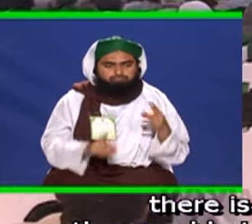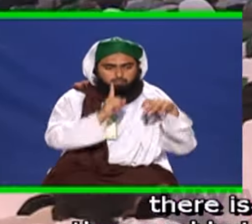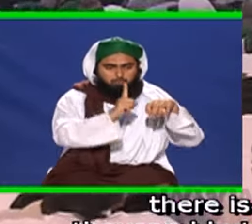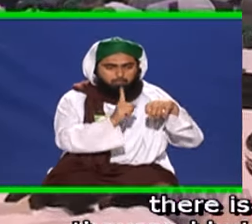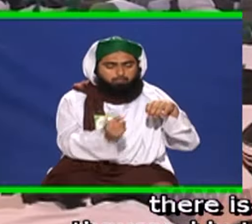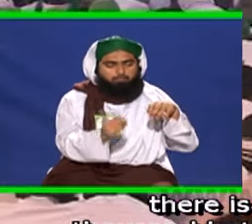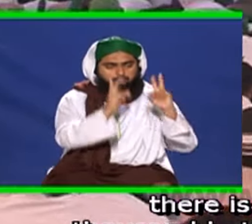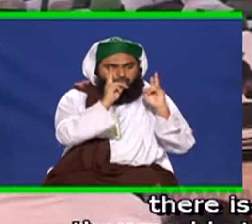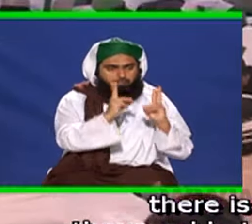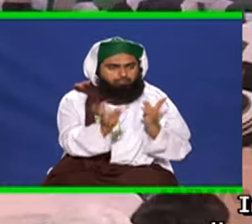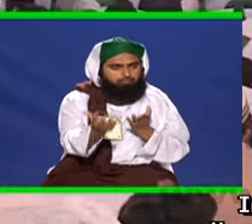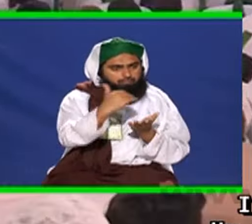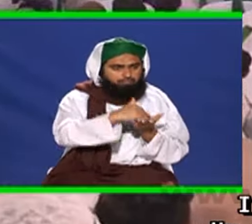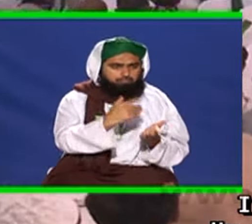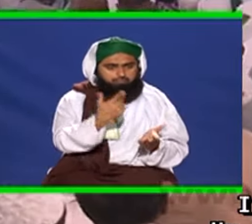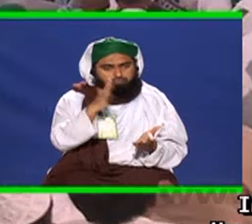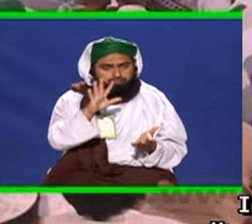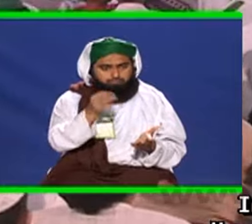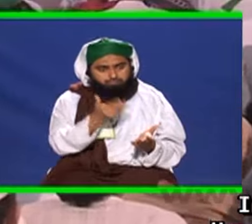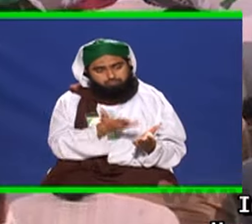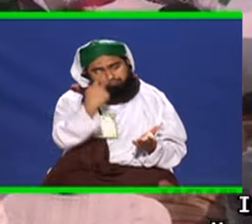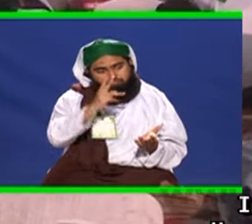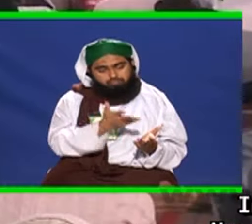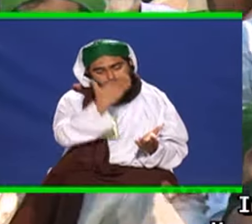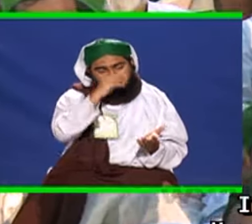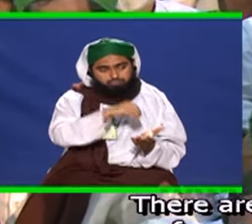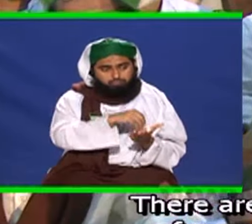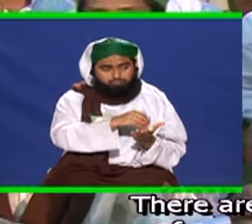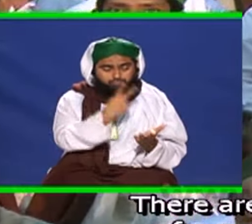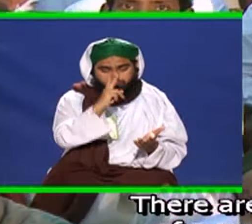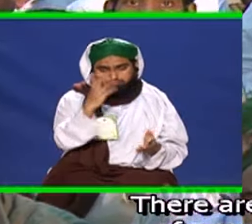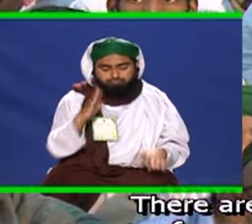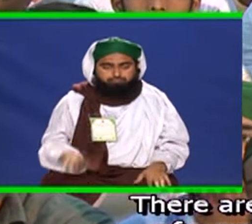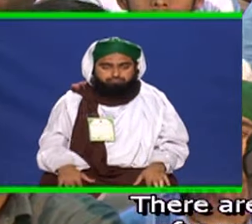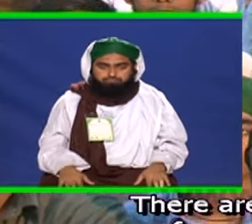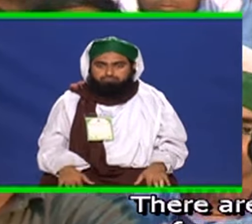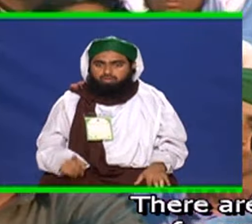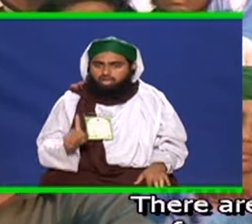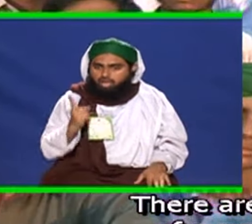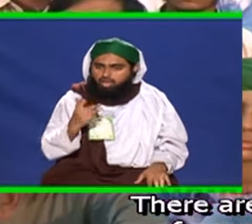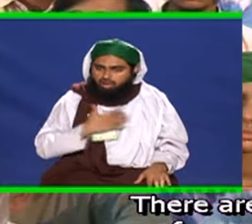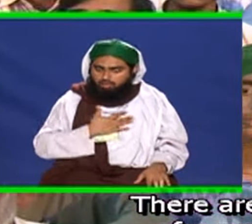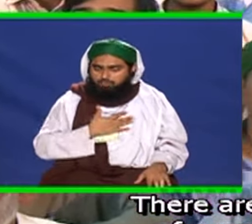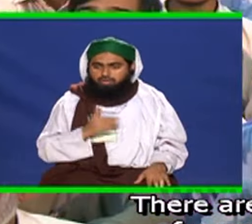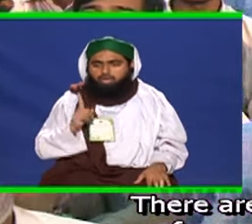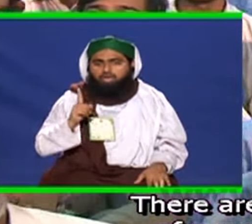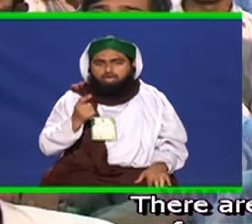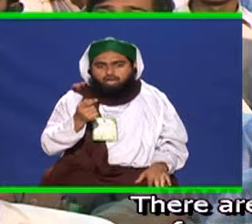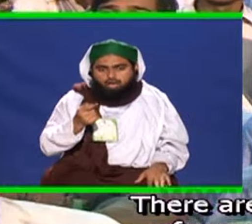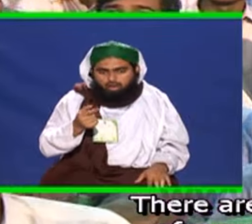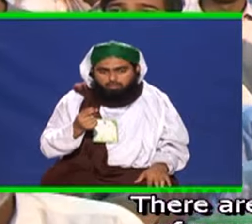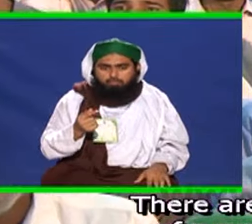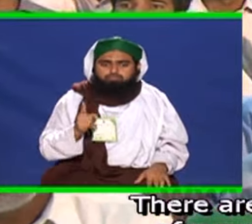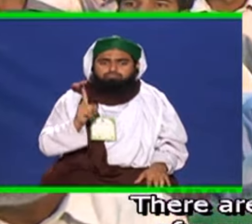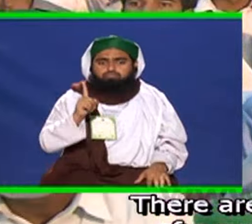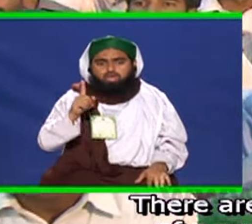مالیت پچاس ہزار کی یوں زیادہ ہے. اس کی مثال میں آپ کو اپنی زبان میں سمجھاؤں, بھائی ایک جگہ تو ہے روپے روپے کے لاکھ نوٹ